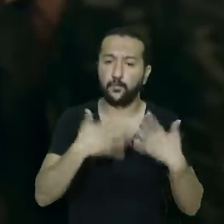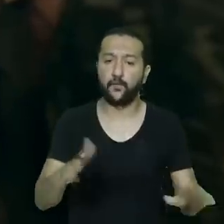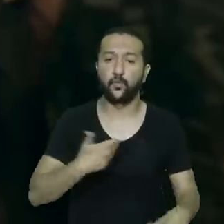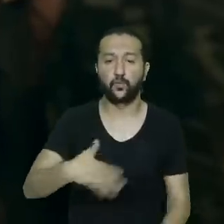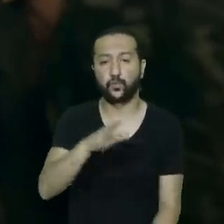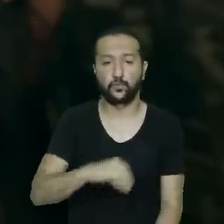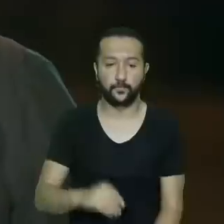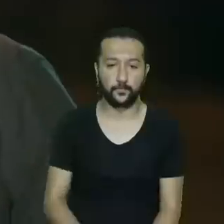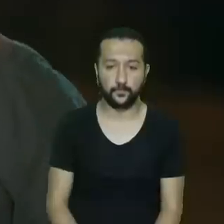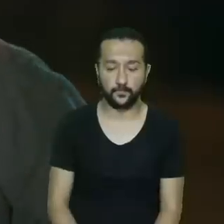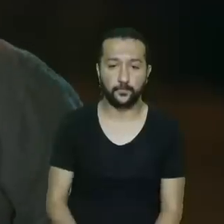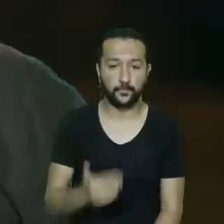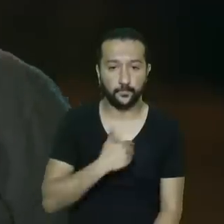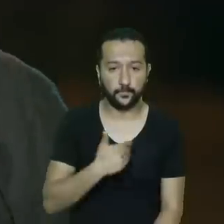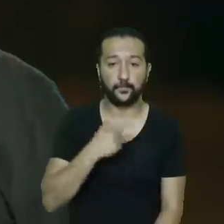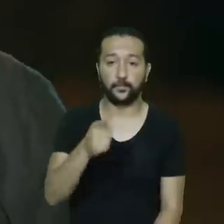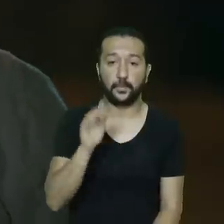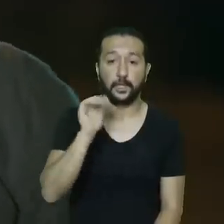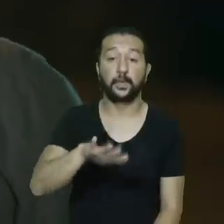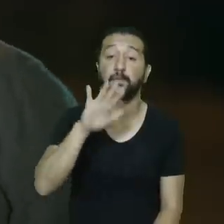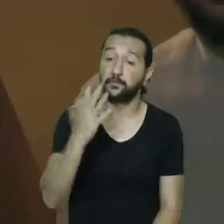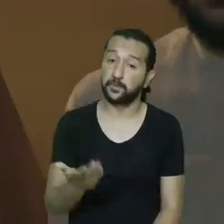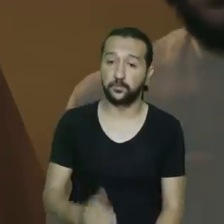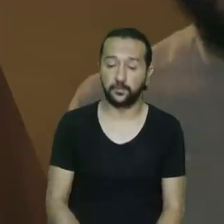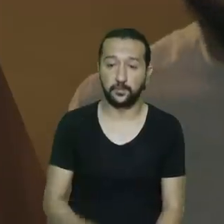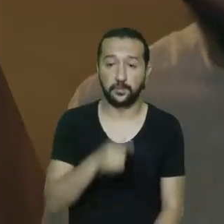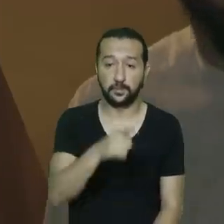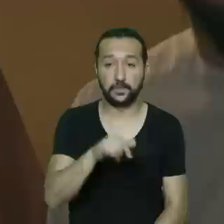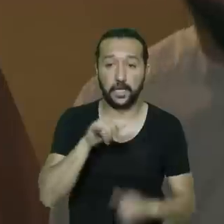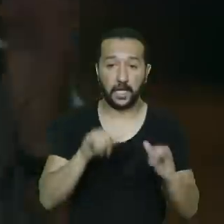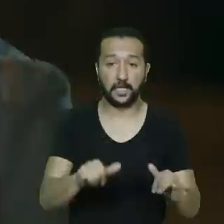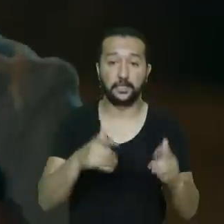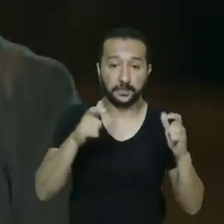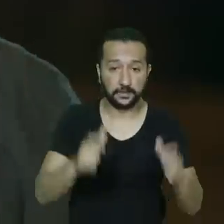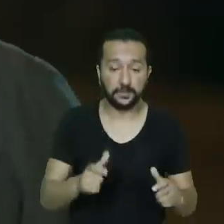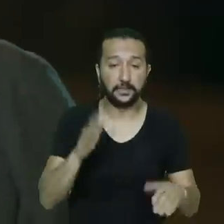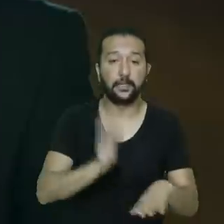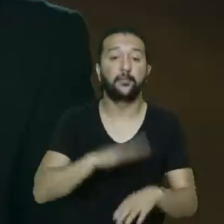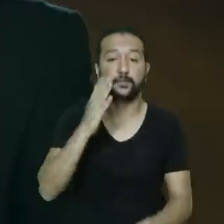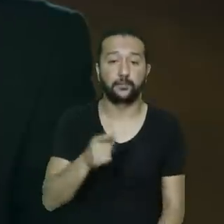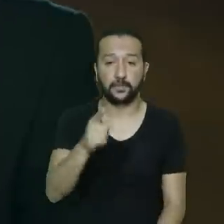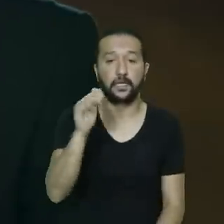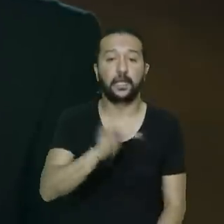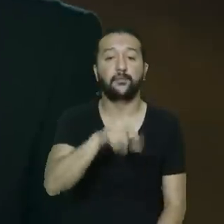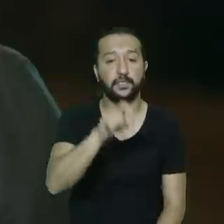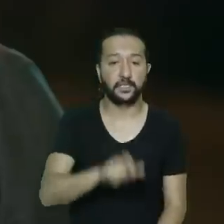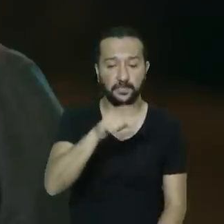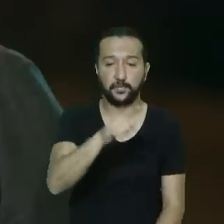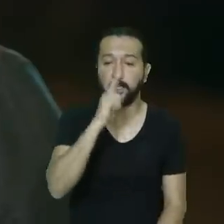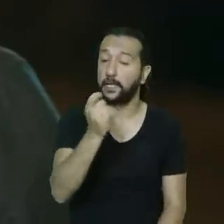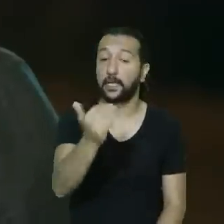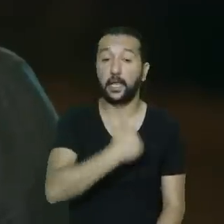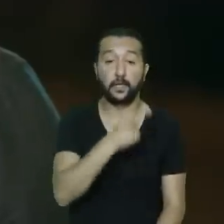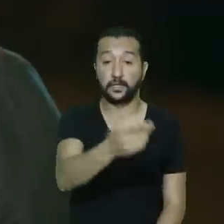maf. Ben gelmese miydim acaba? Aynı delikte ilk kere ısırılmasa mıydım? Gelmeseydin Cemil, ne